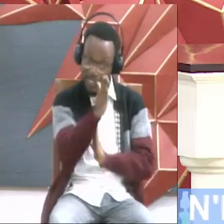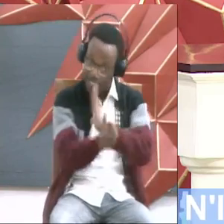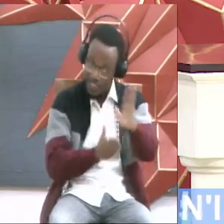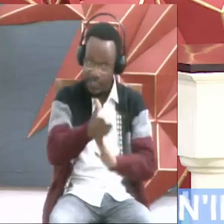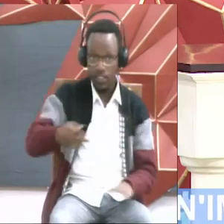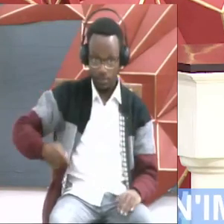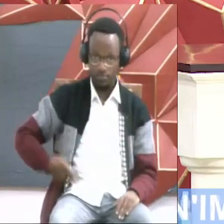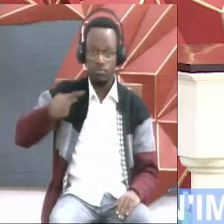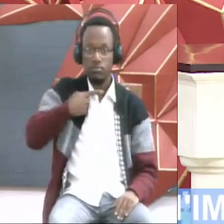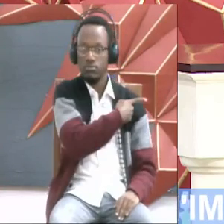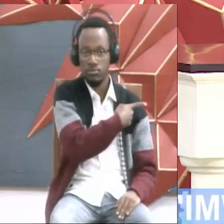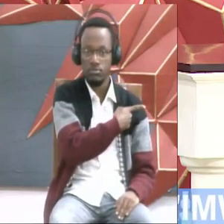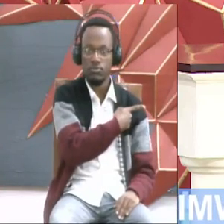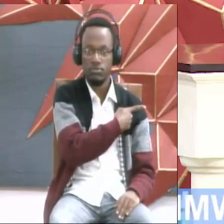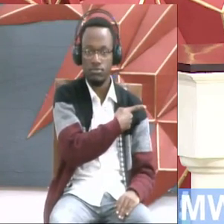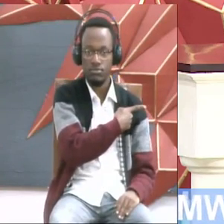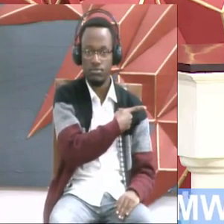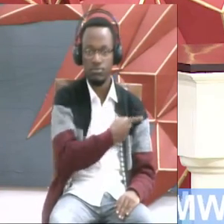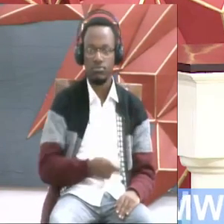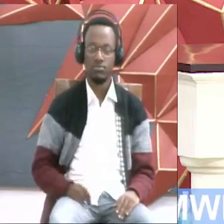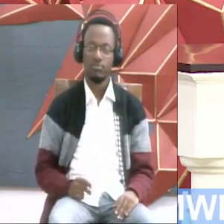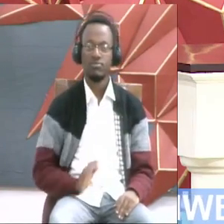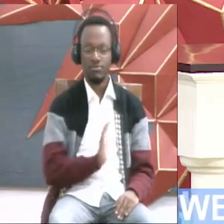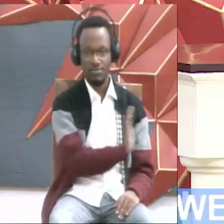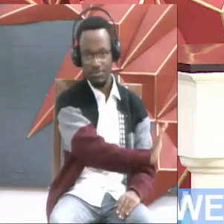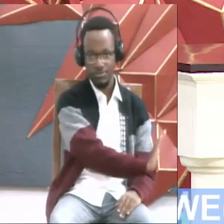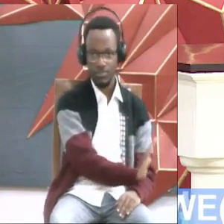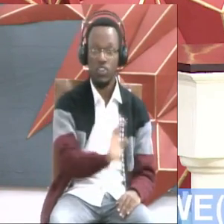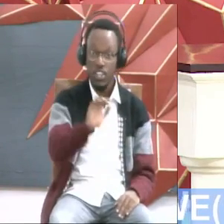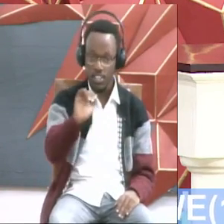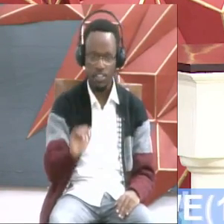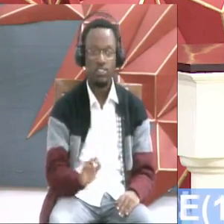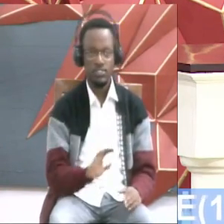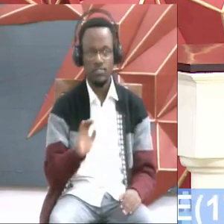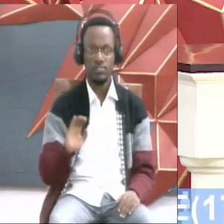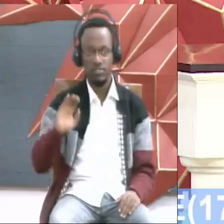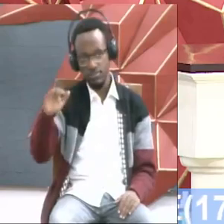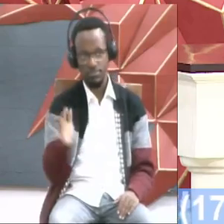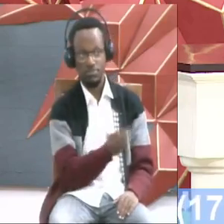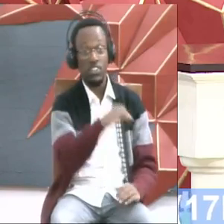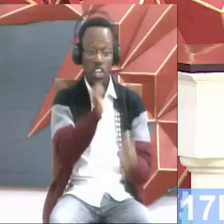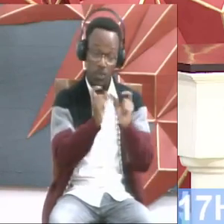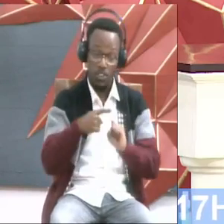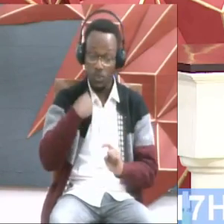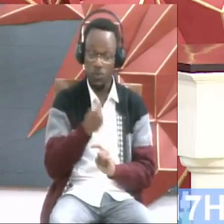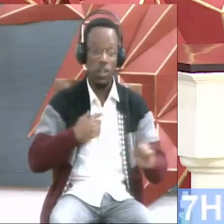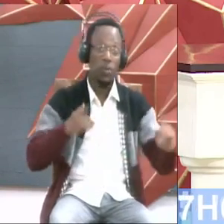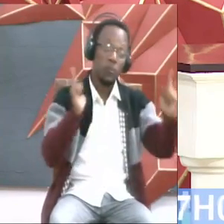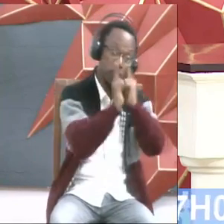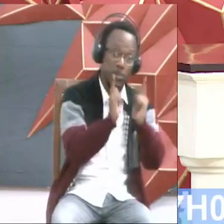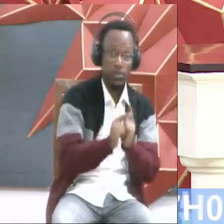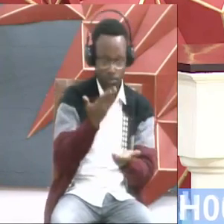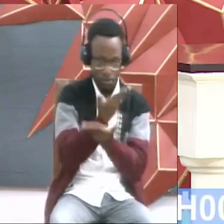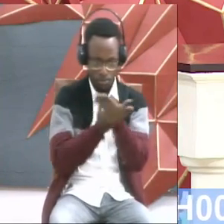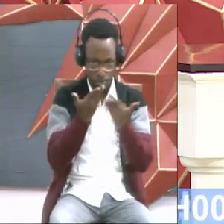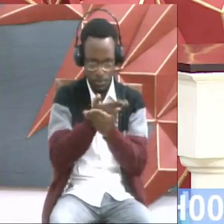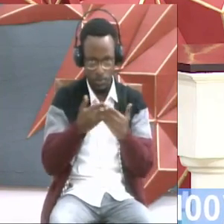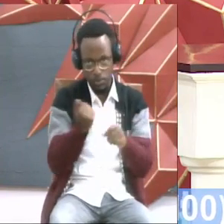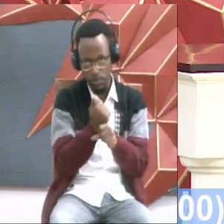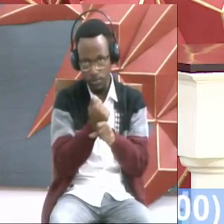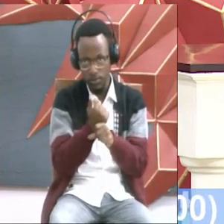muri iki gitondo uti nanjye ndashaka ko tuzohura wese ndamuravye ndamuvugishije